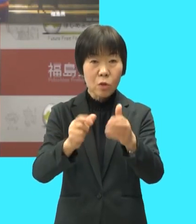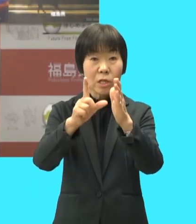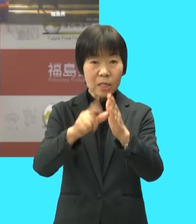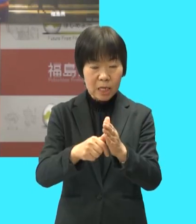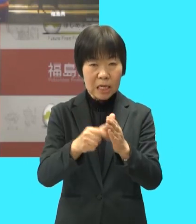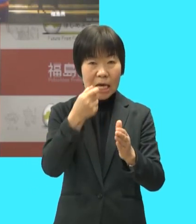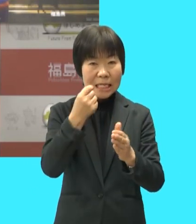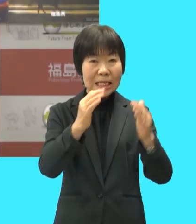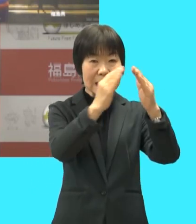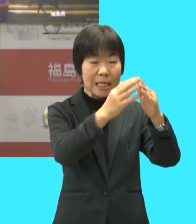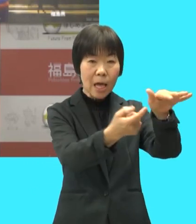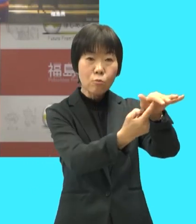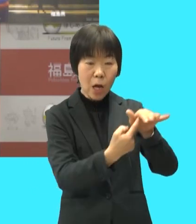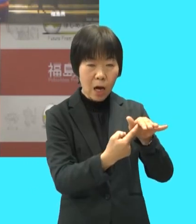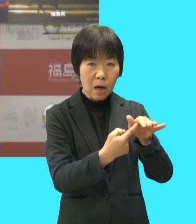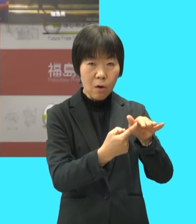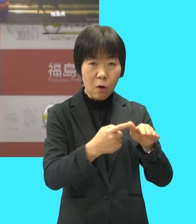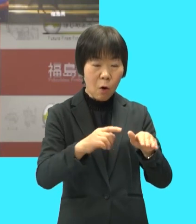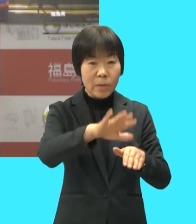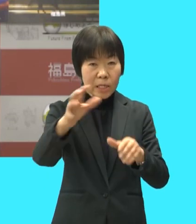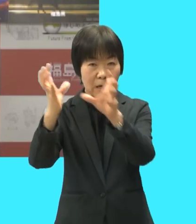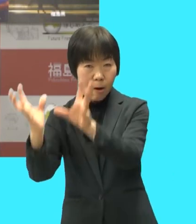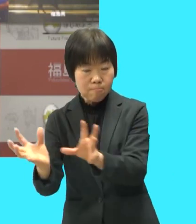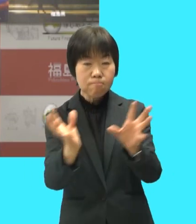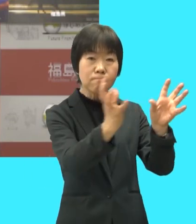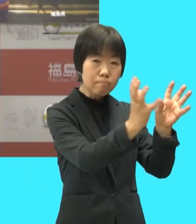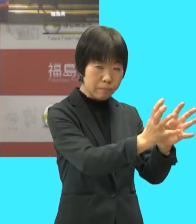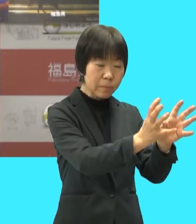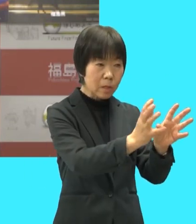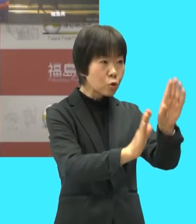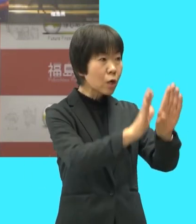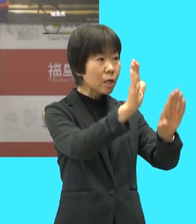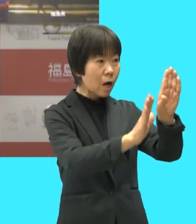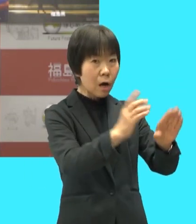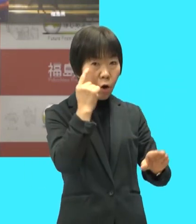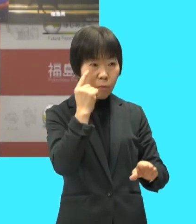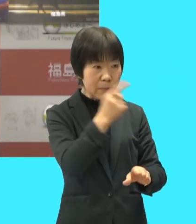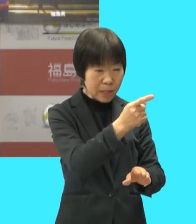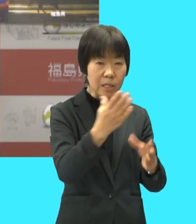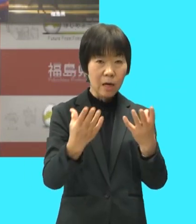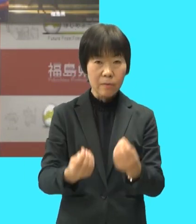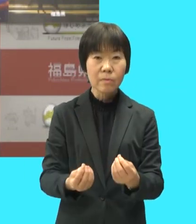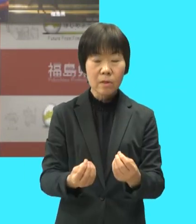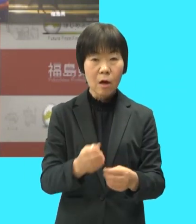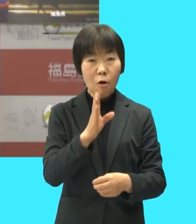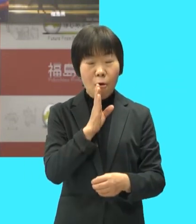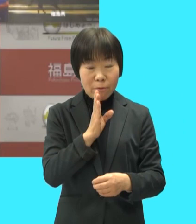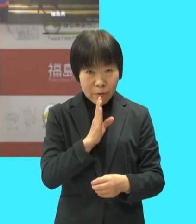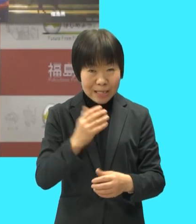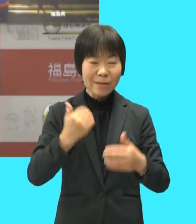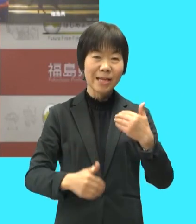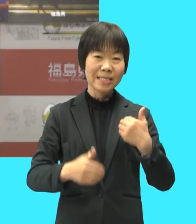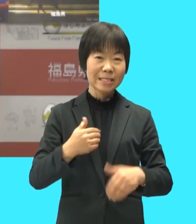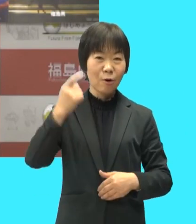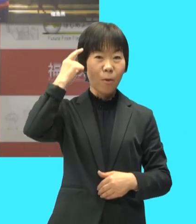をメンバーの皆さんが全員で訪問された姿を拝見しました。本当に嬉しく感